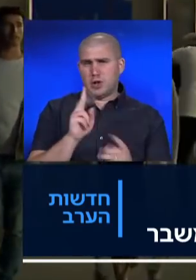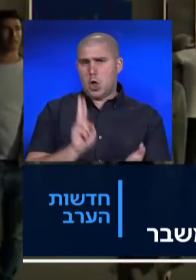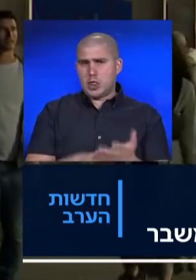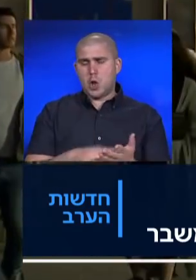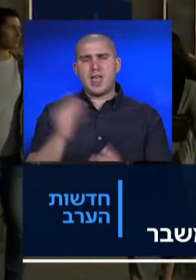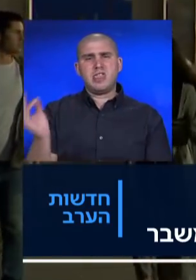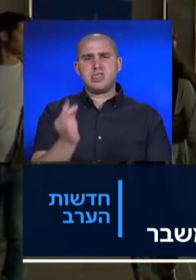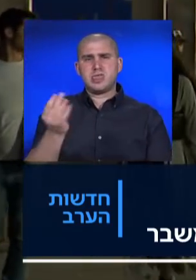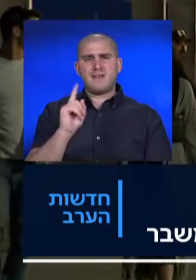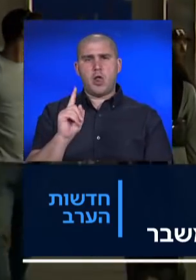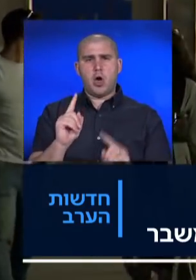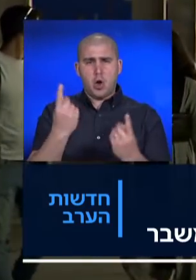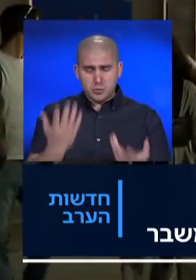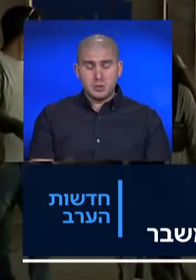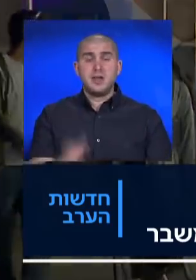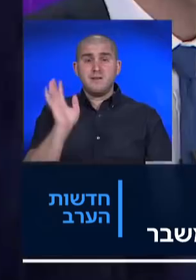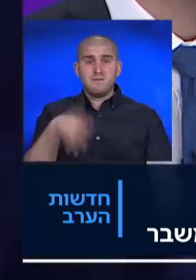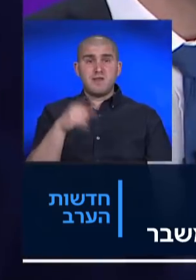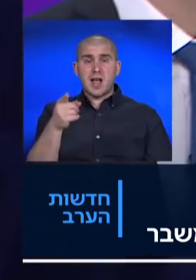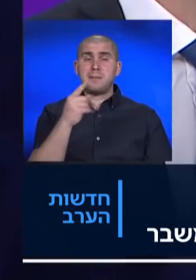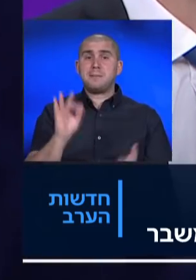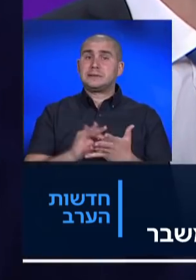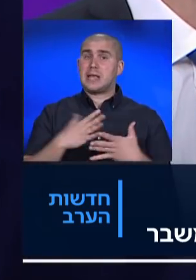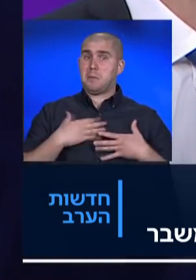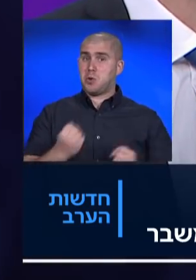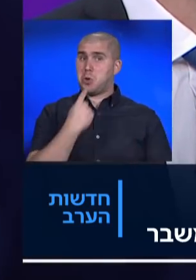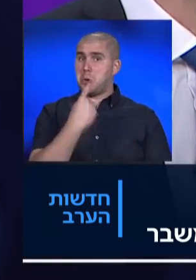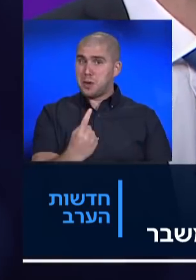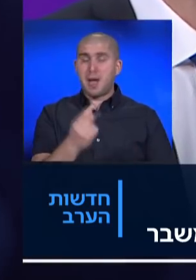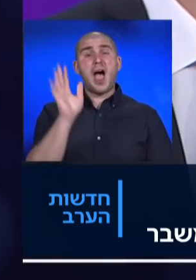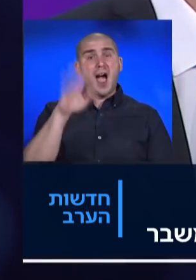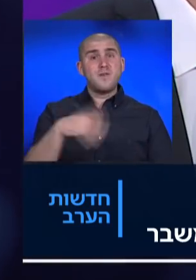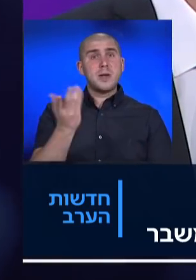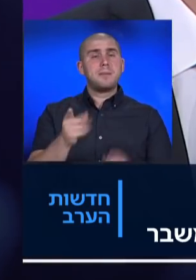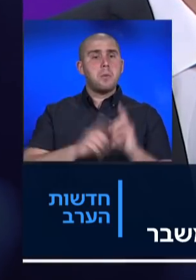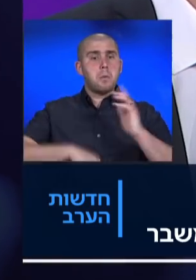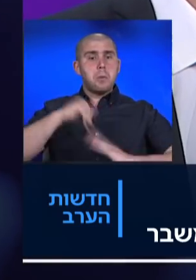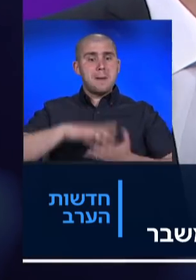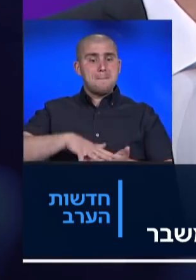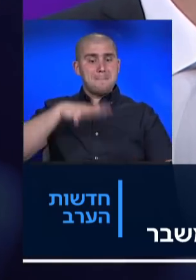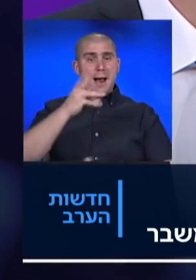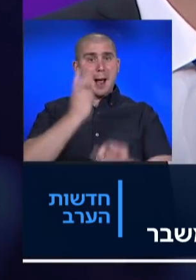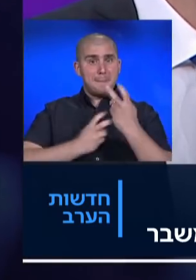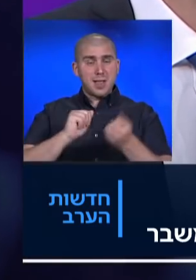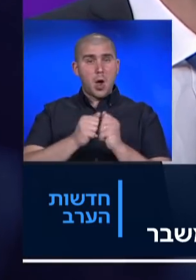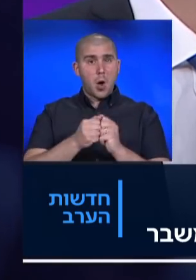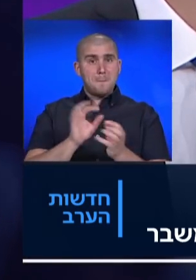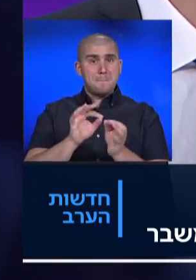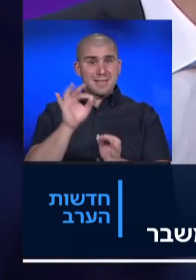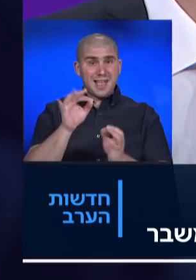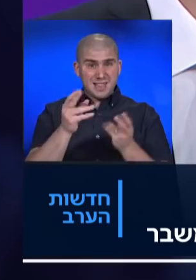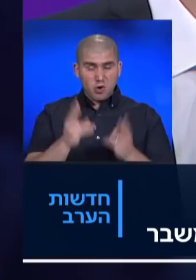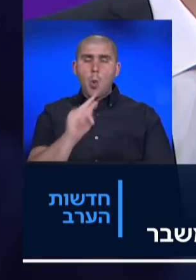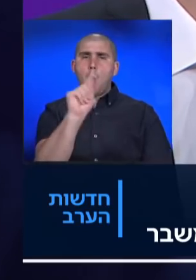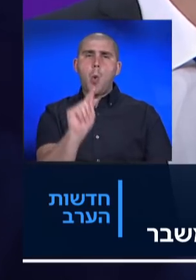מתנהג. וגם מעוטטים במשרד הבריאות שגם אם היינו בונים איזשהו מאגר מידע כזה וקובעים איזשהו מדד, ייתכן מאוד שביום